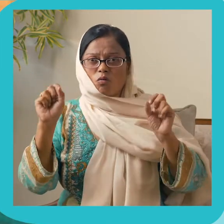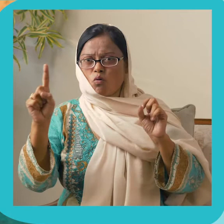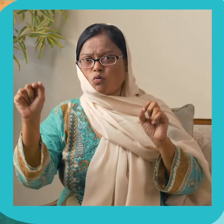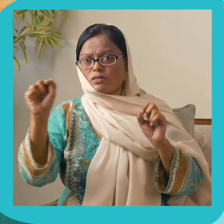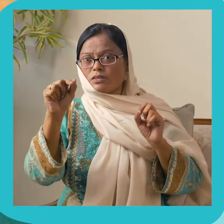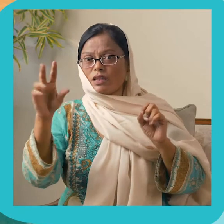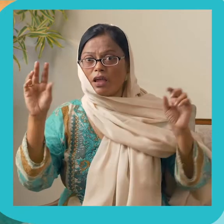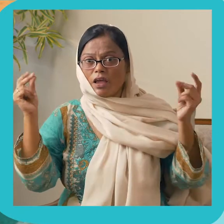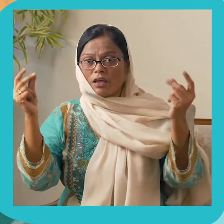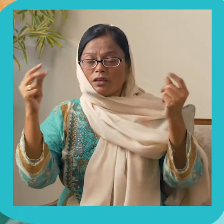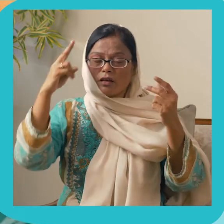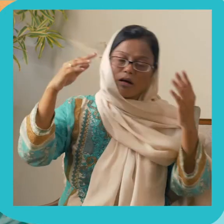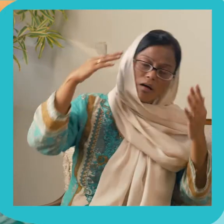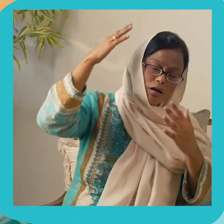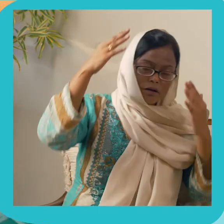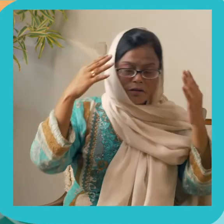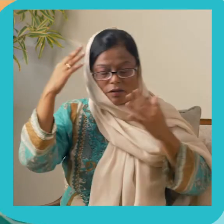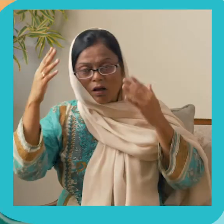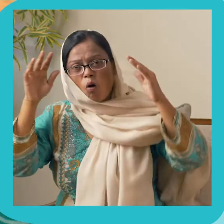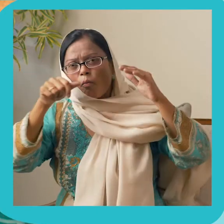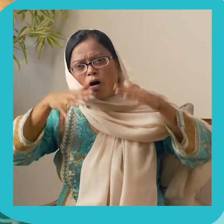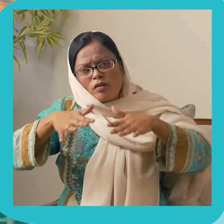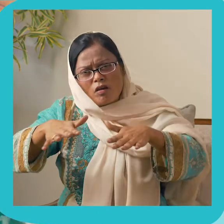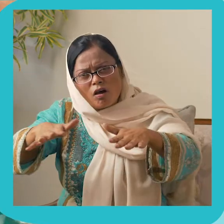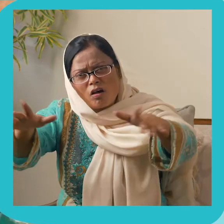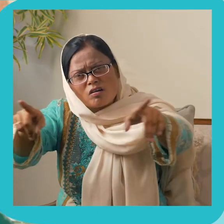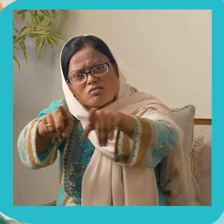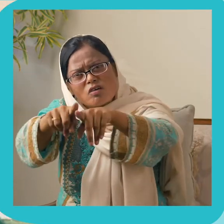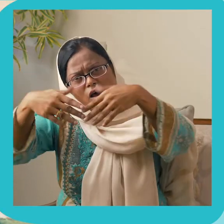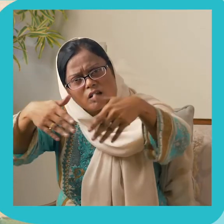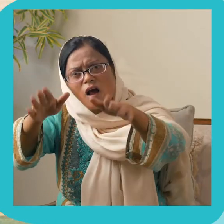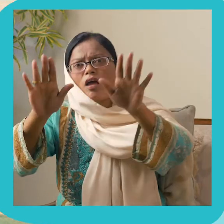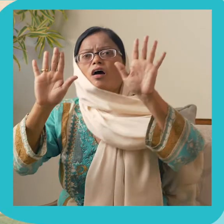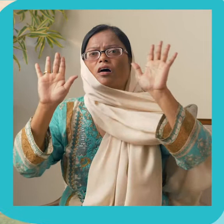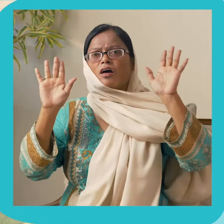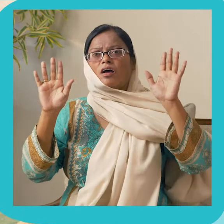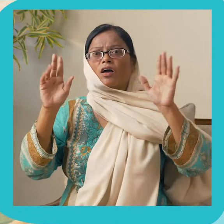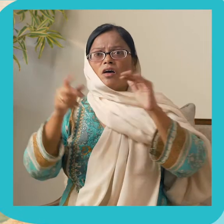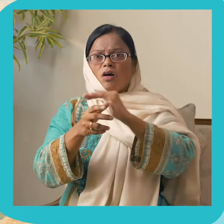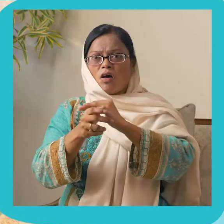अचानक उसने तेजी से चक्कर खाया और बहाव में खिंचता चला गया।